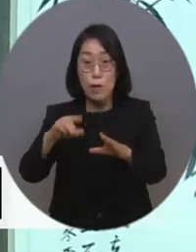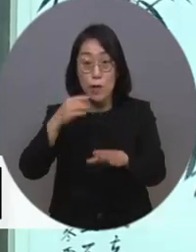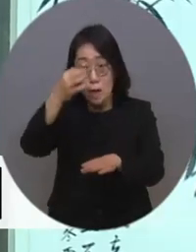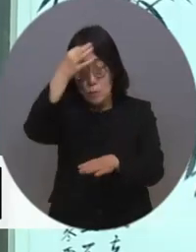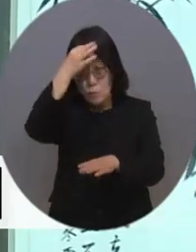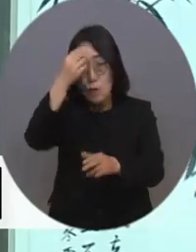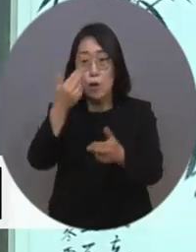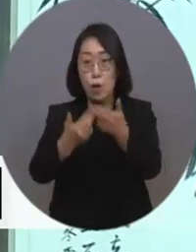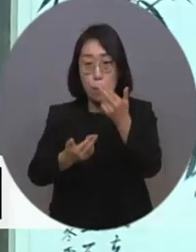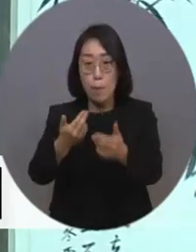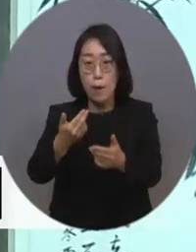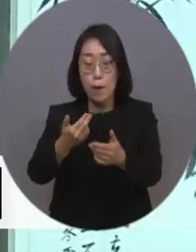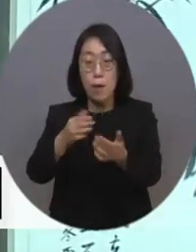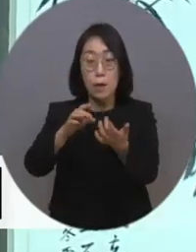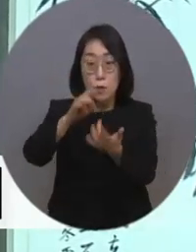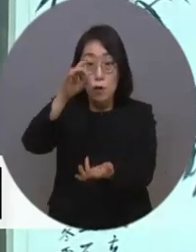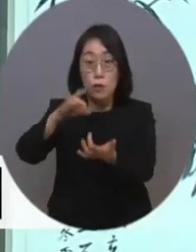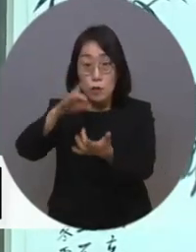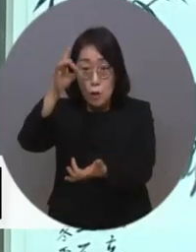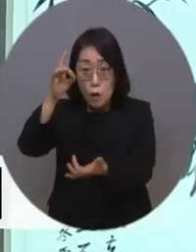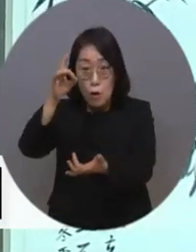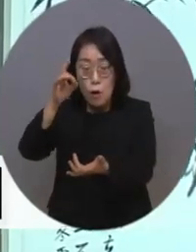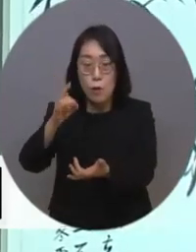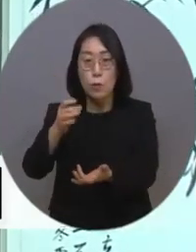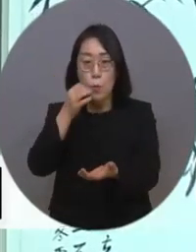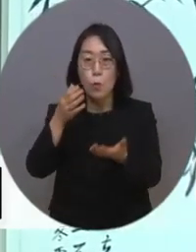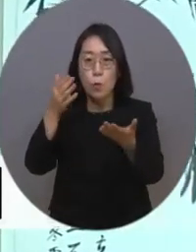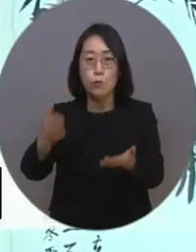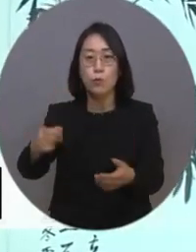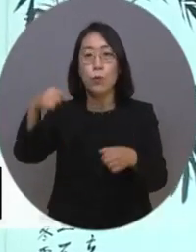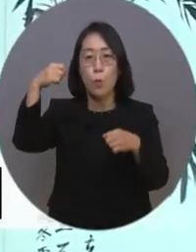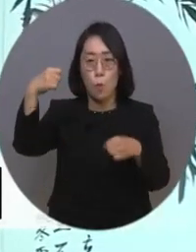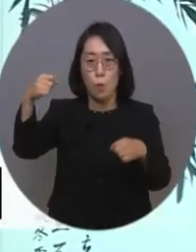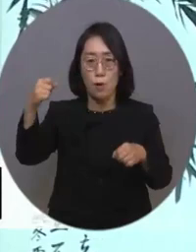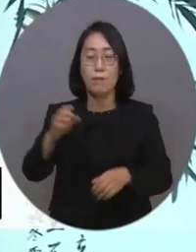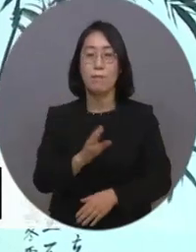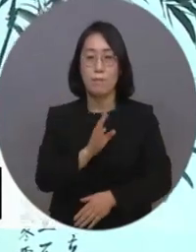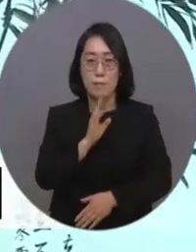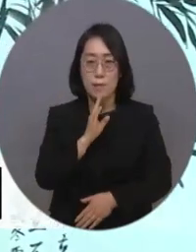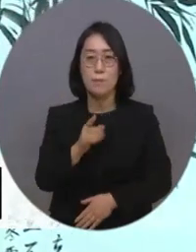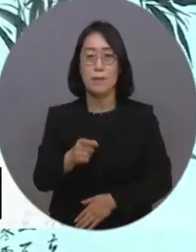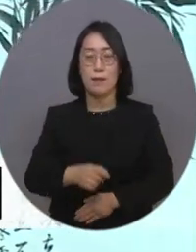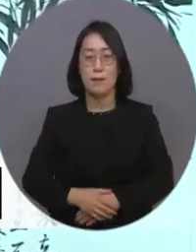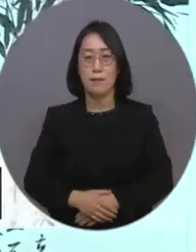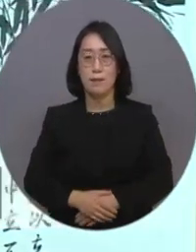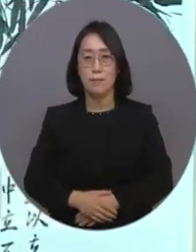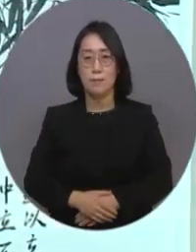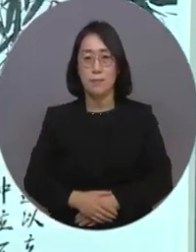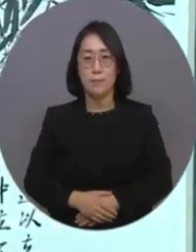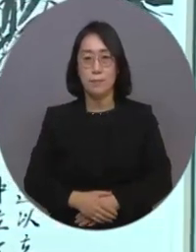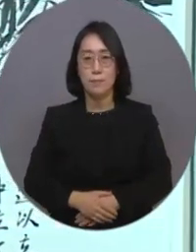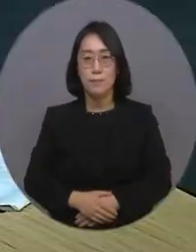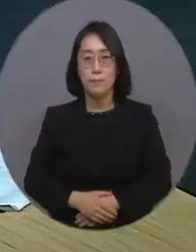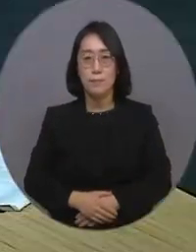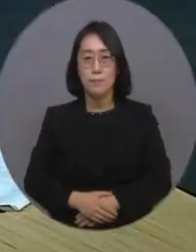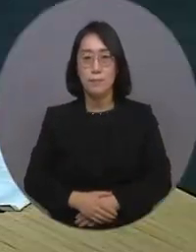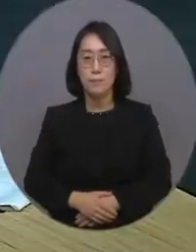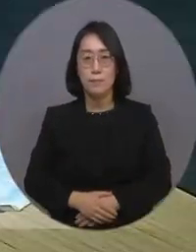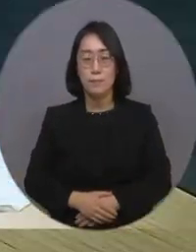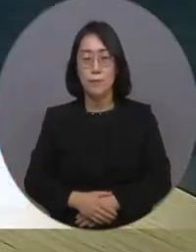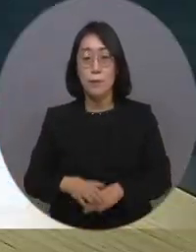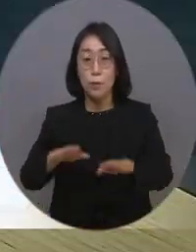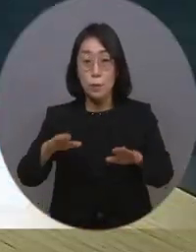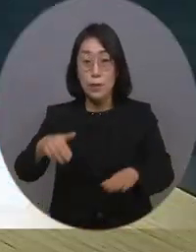아트위켄이 우수한 독주자를 선정해 개최해온 아트위켄 솔리스트 콘서트 기획 시리즈로 열렸습니다.